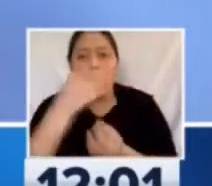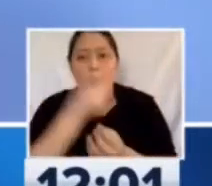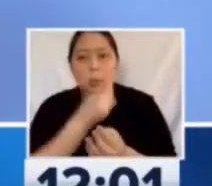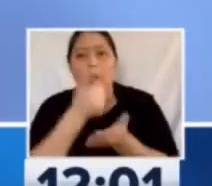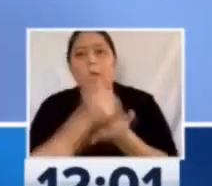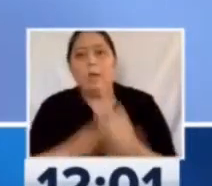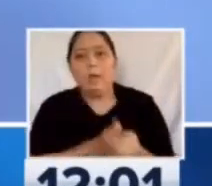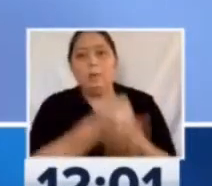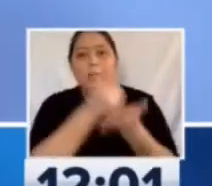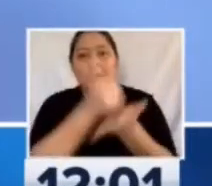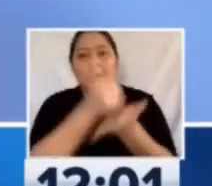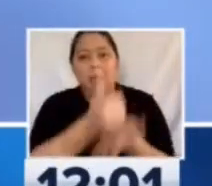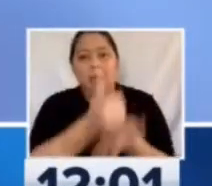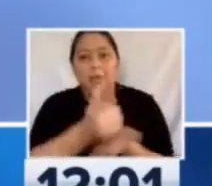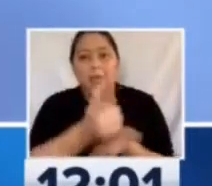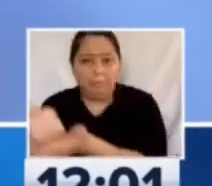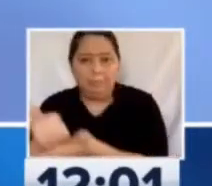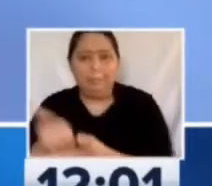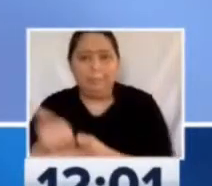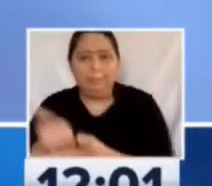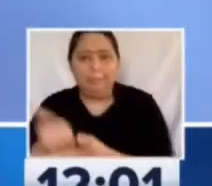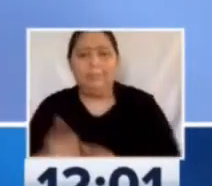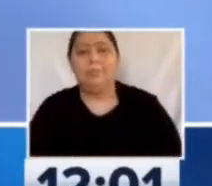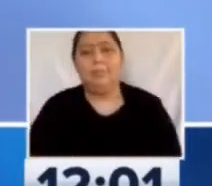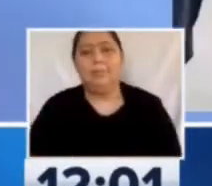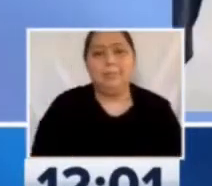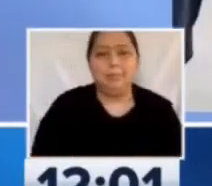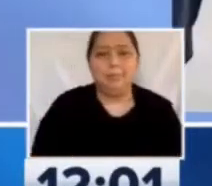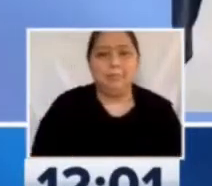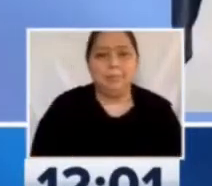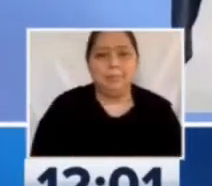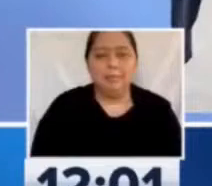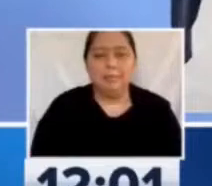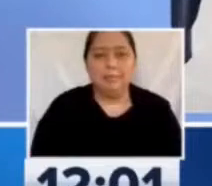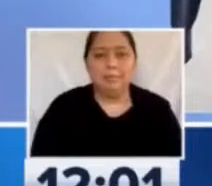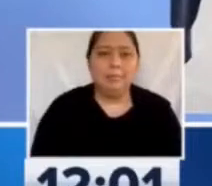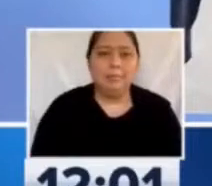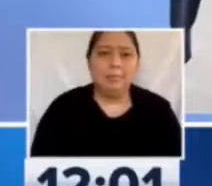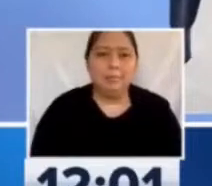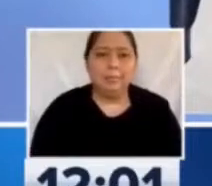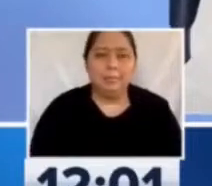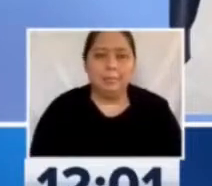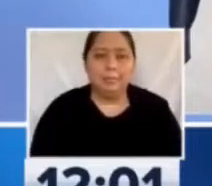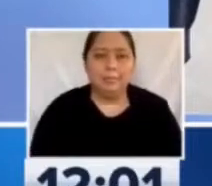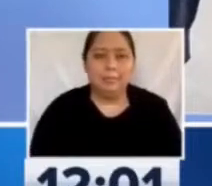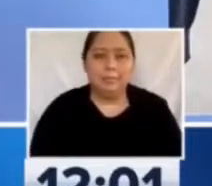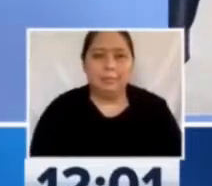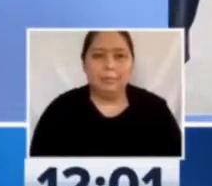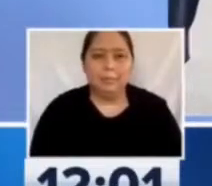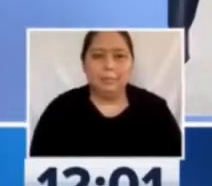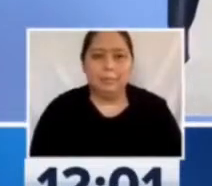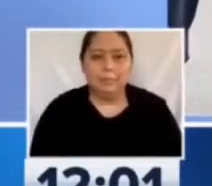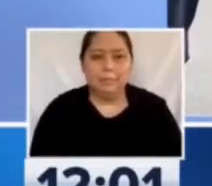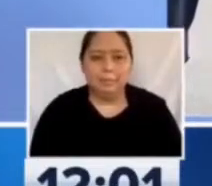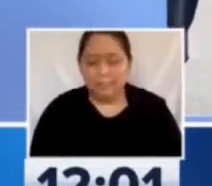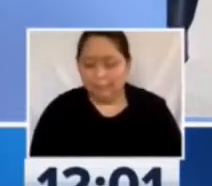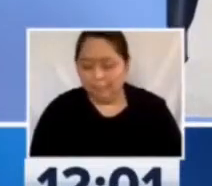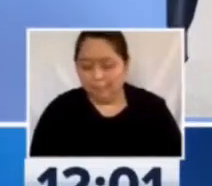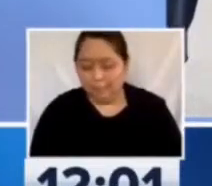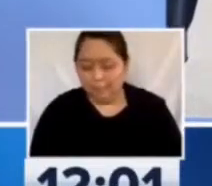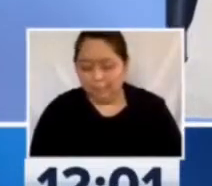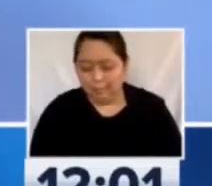panahong ito, wala pa po tayong natanggap na tulong galing sa Philippine government.